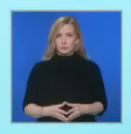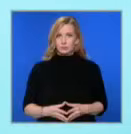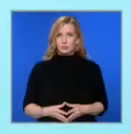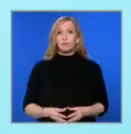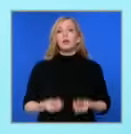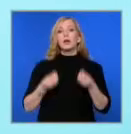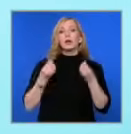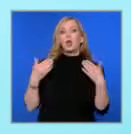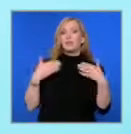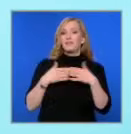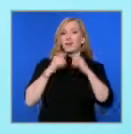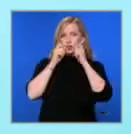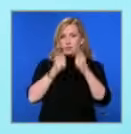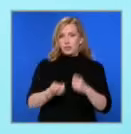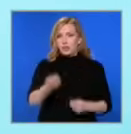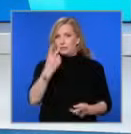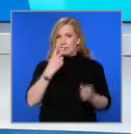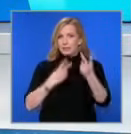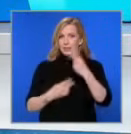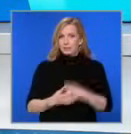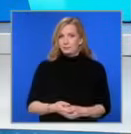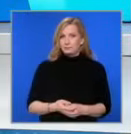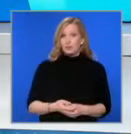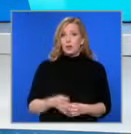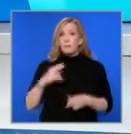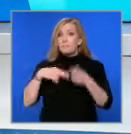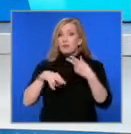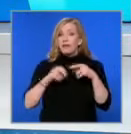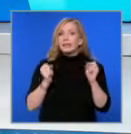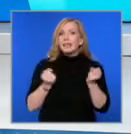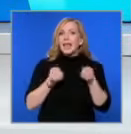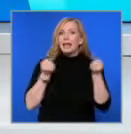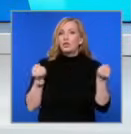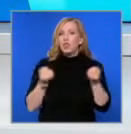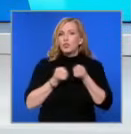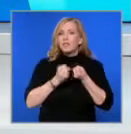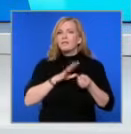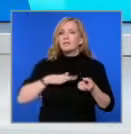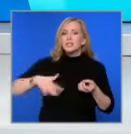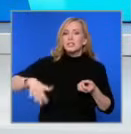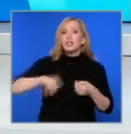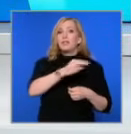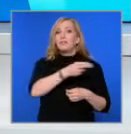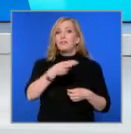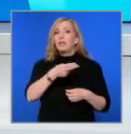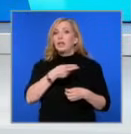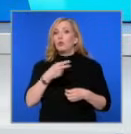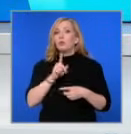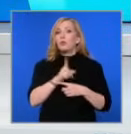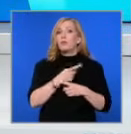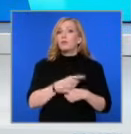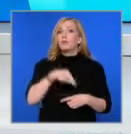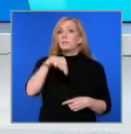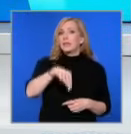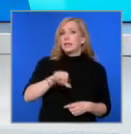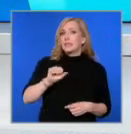По света и у нас в 18 започва Добър вечер. Проверява се дейността на всички фирми, които се управляват от Петър Александров, който